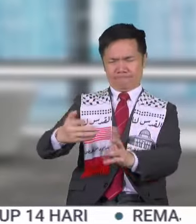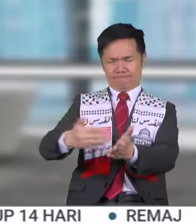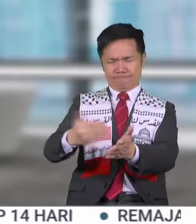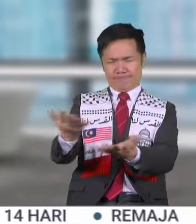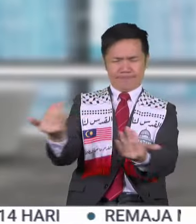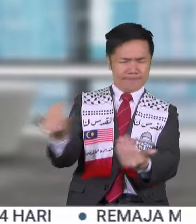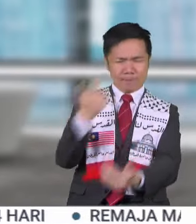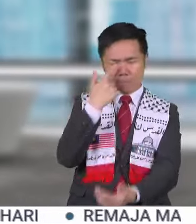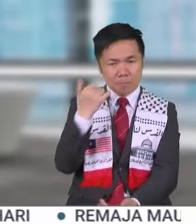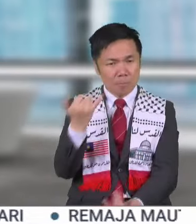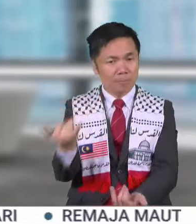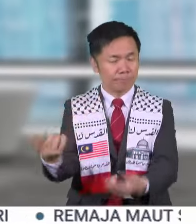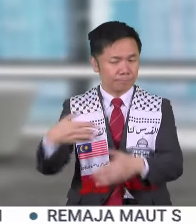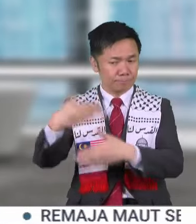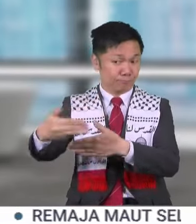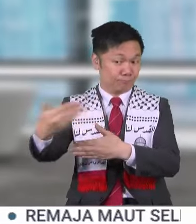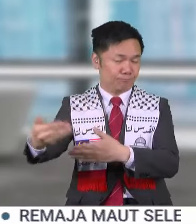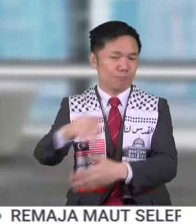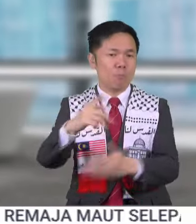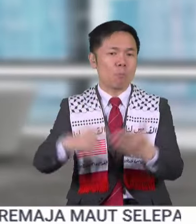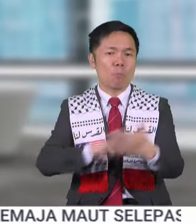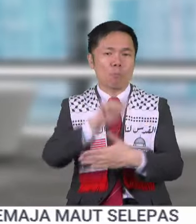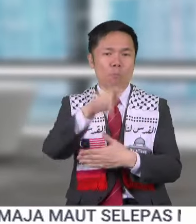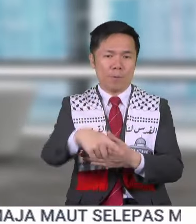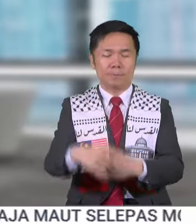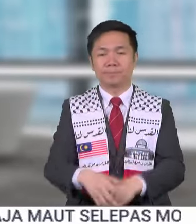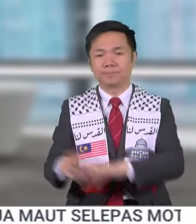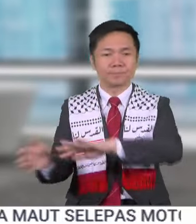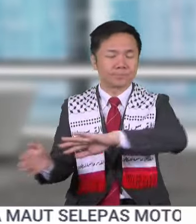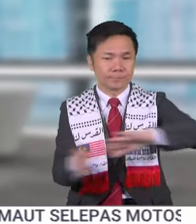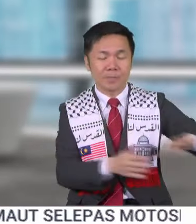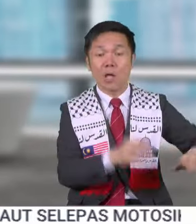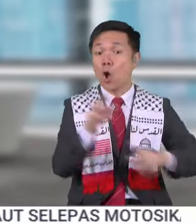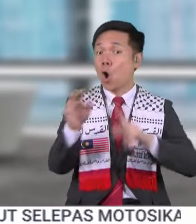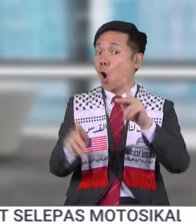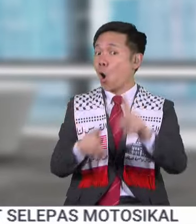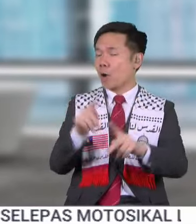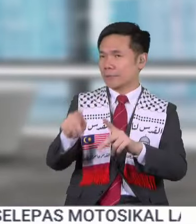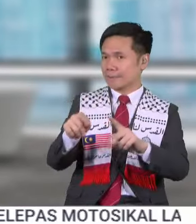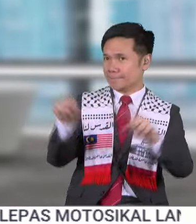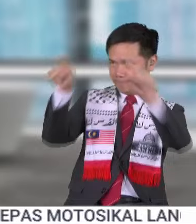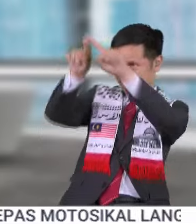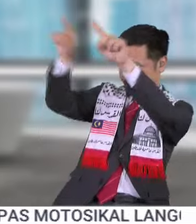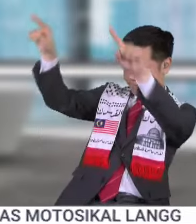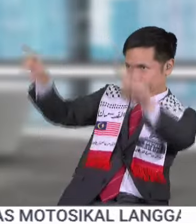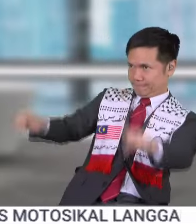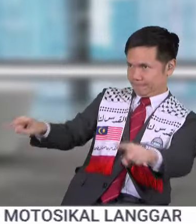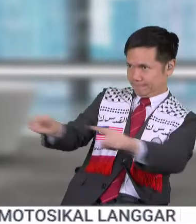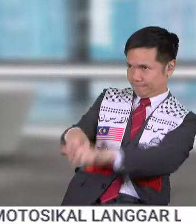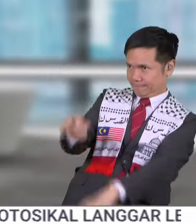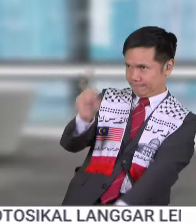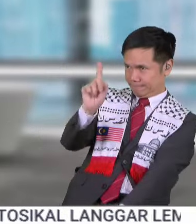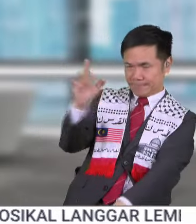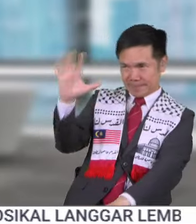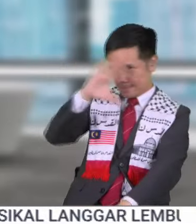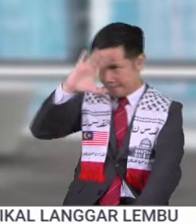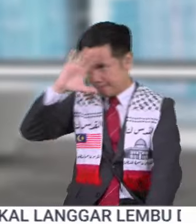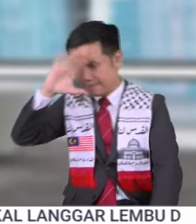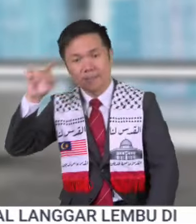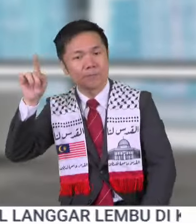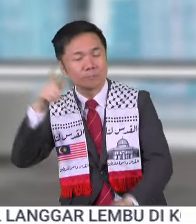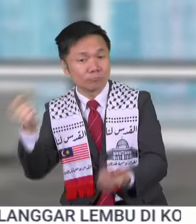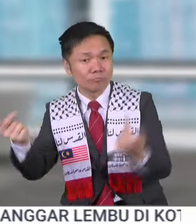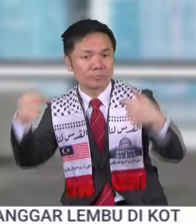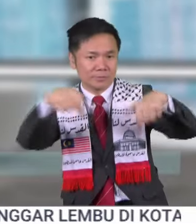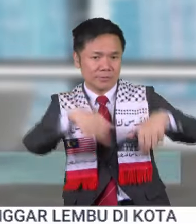60 Tokan penagih dan orang dikehendaki ditahan dalam op tapis khas selama tiga hari dijalankan polis